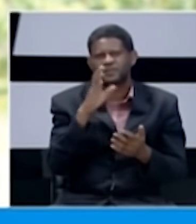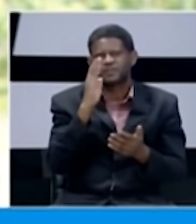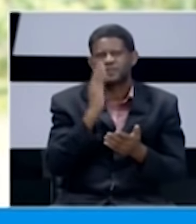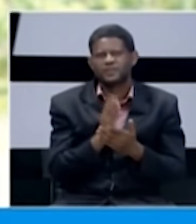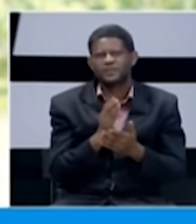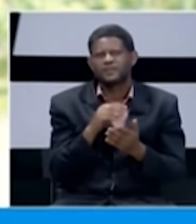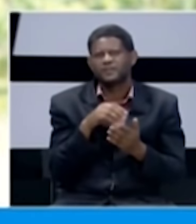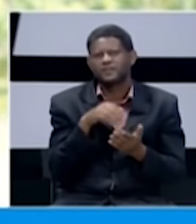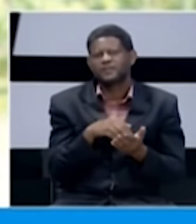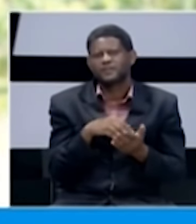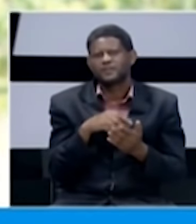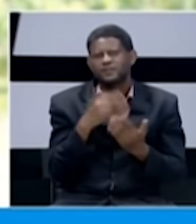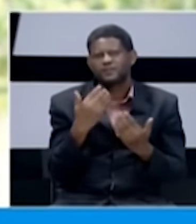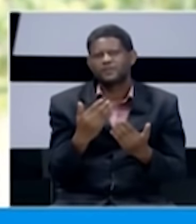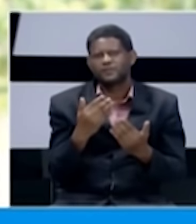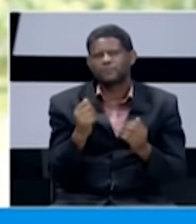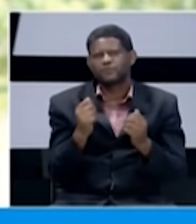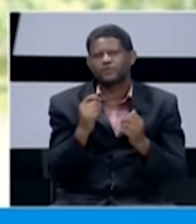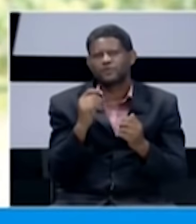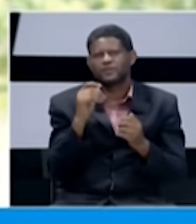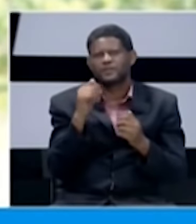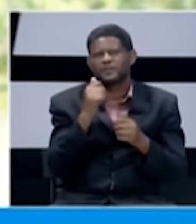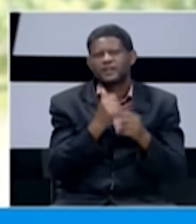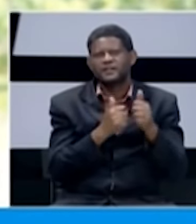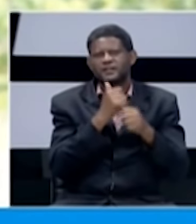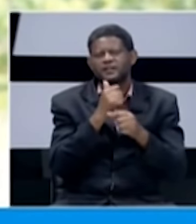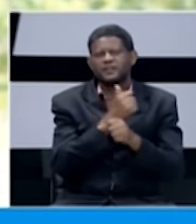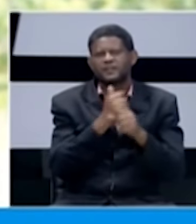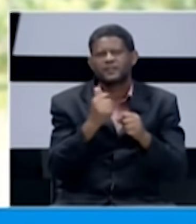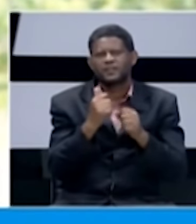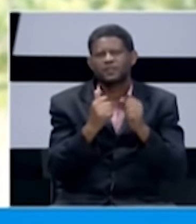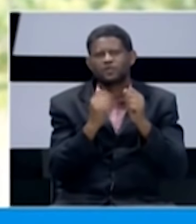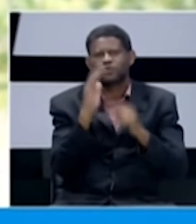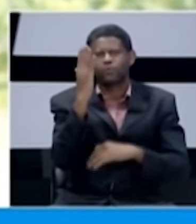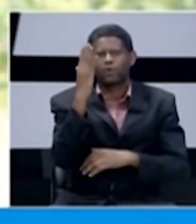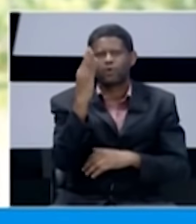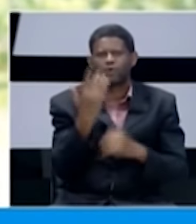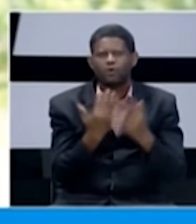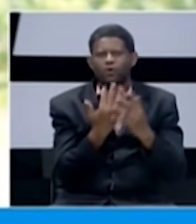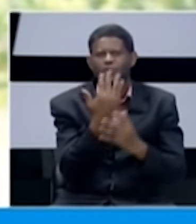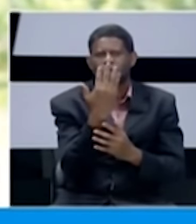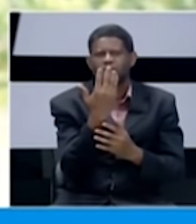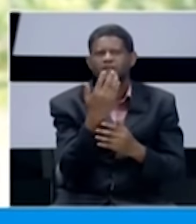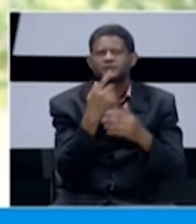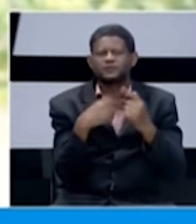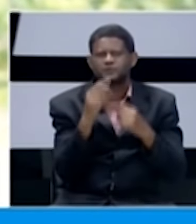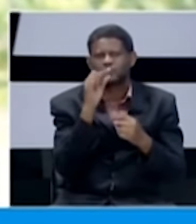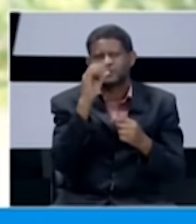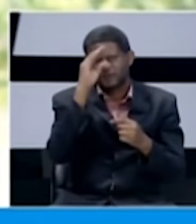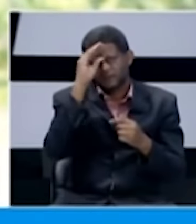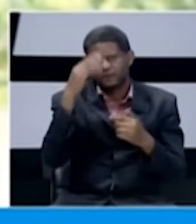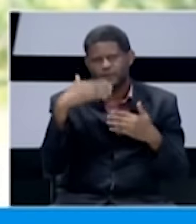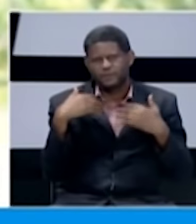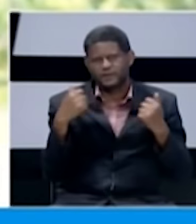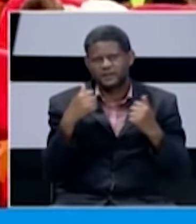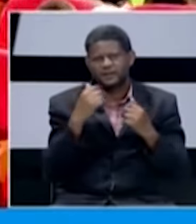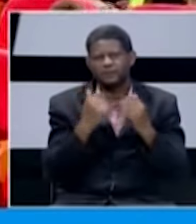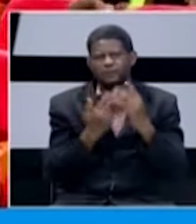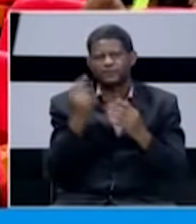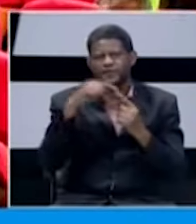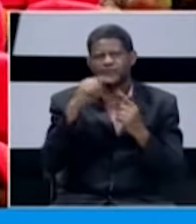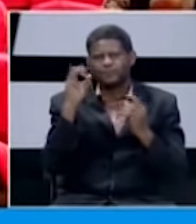تشبو مس من داس ريال صريحنا حد شي خلت ميتي تشبو تخيلنا بالتوسن من اسيات لبره تشبو مش كان مشى 4 ساعات لمشي اللي من قدي نزقصلو